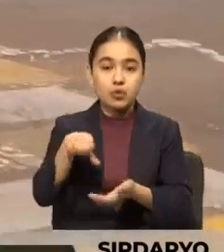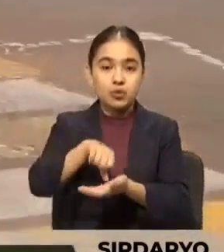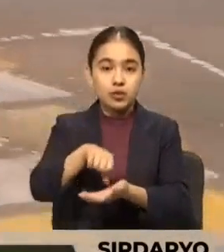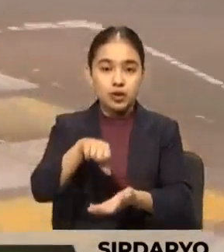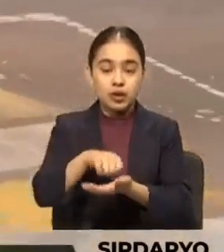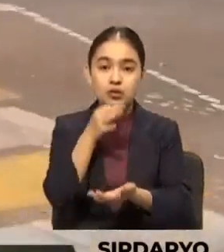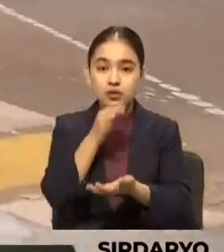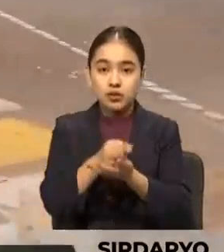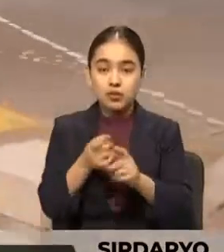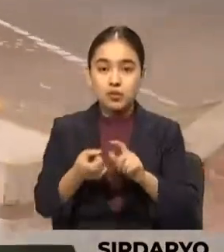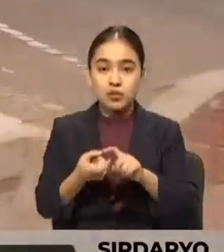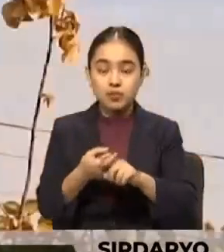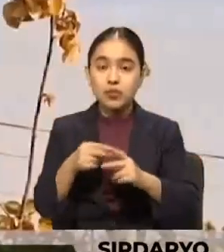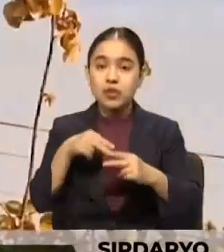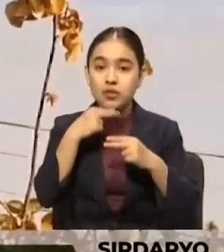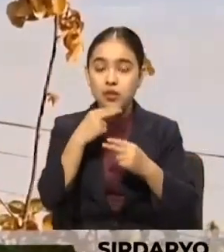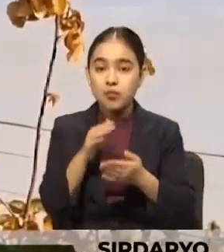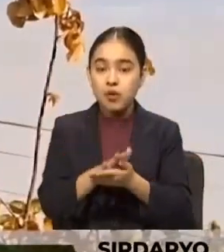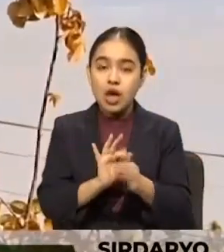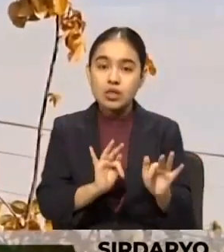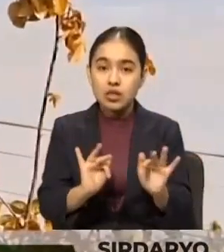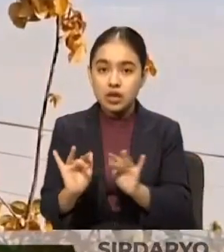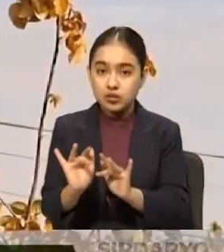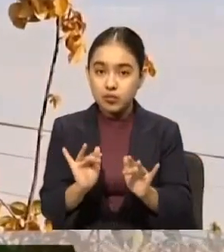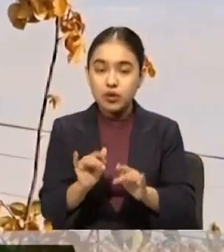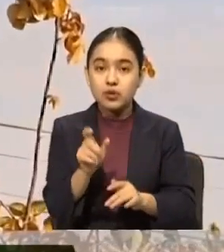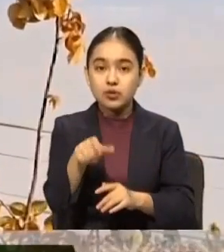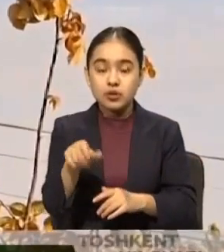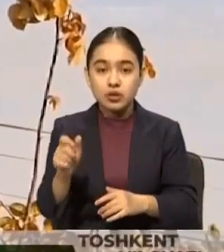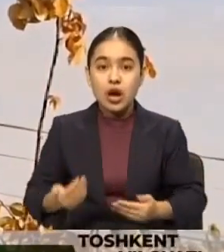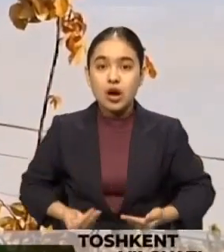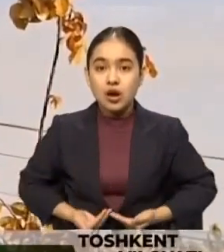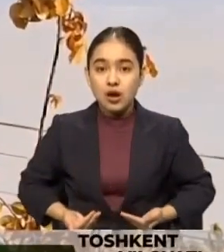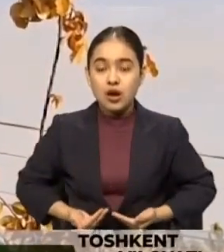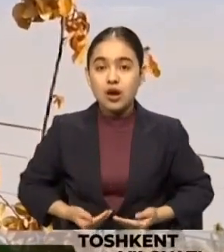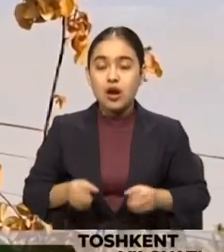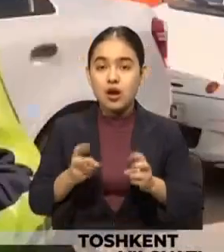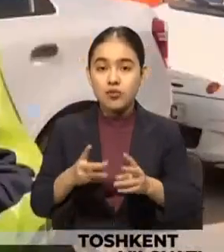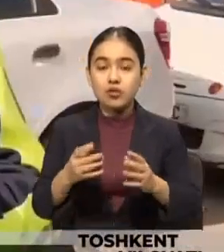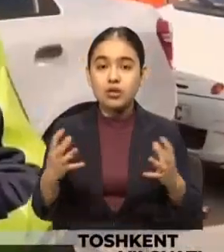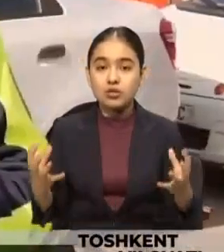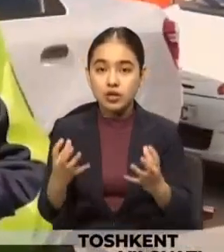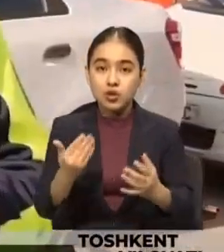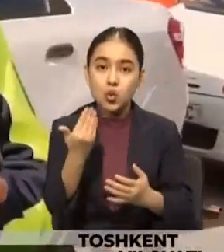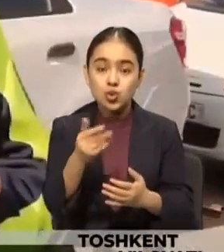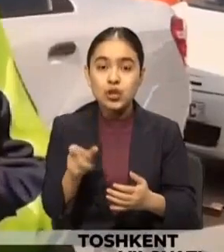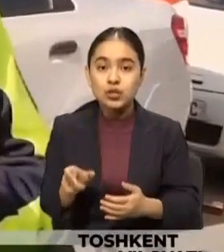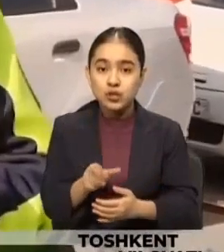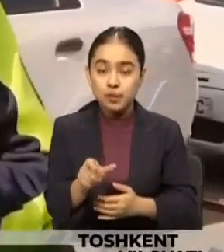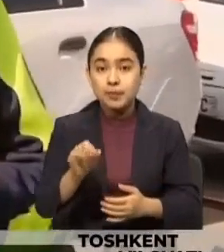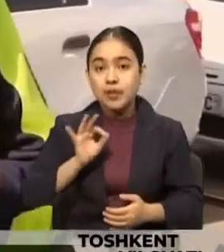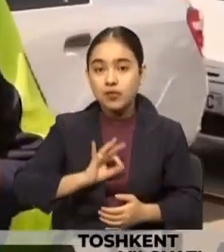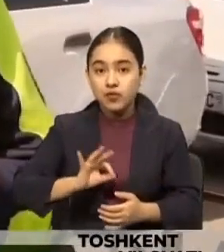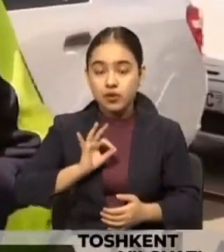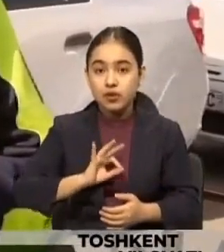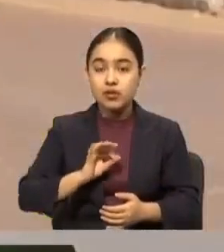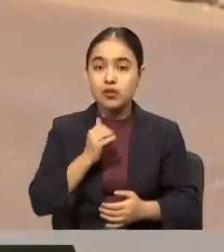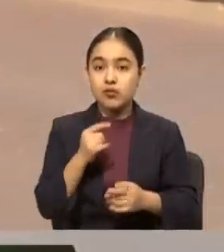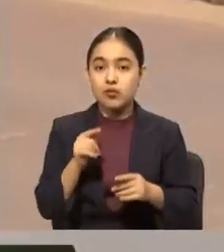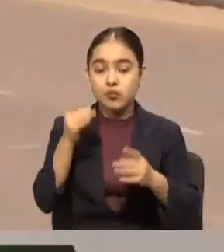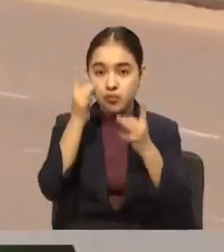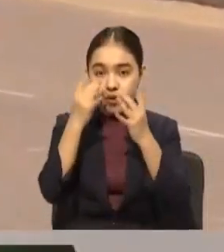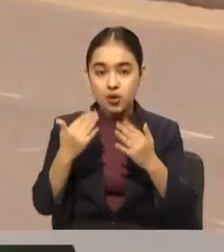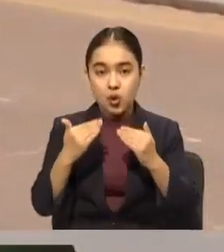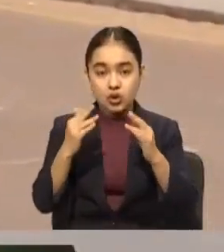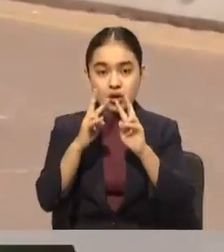qatnashchisining mas'uliyatiga bog'liq. Diqqat piyoda tadbirlari esa piyodalarning hayotini xavfdan saqlash, ularning yo'llardan foydalanish madaniyatini